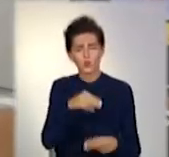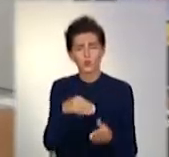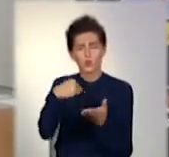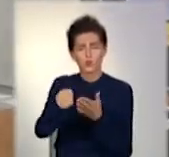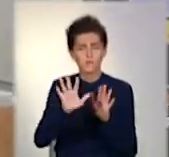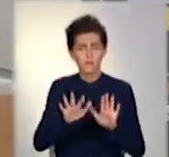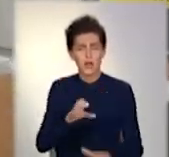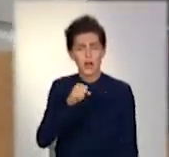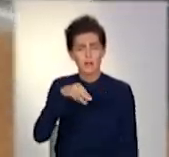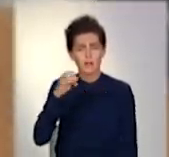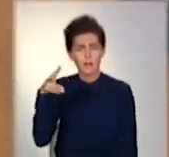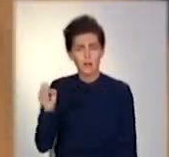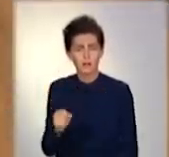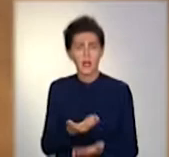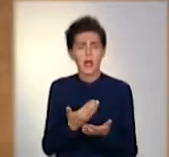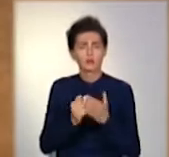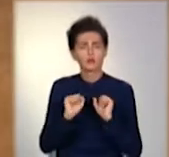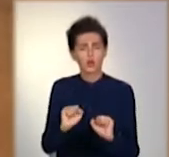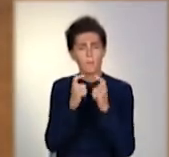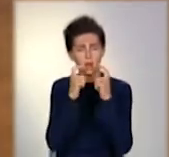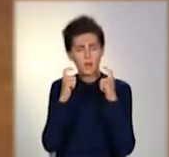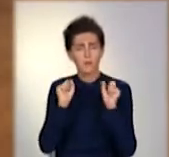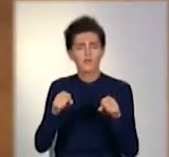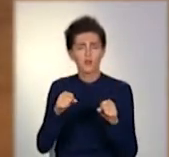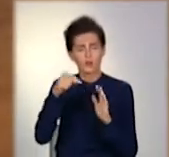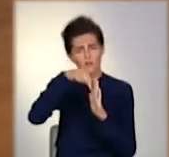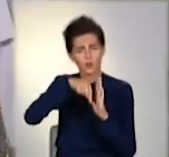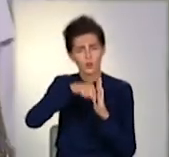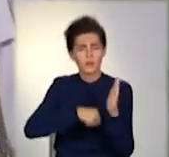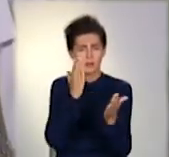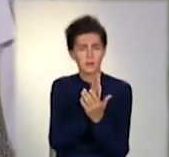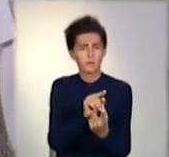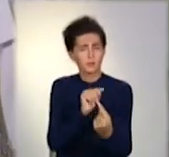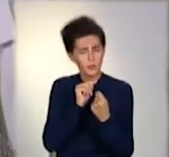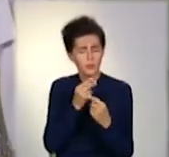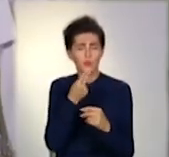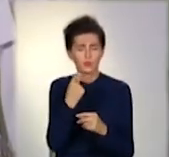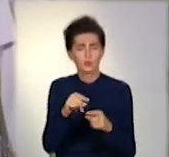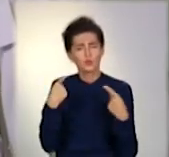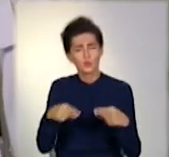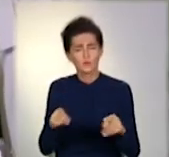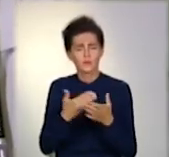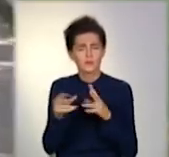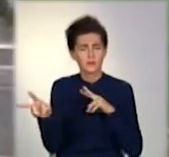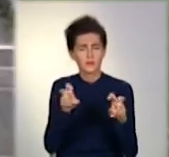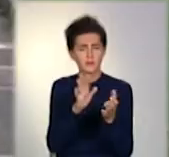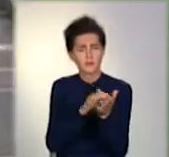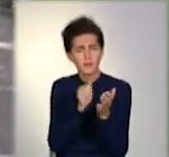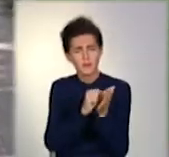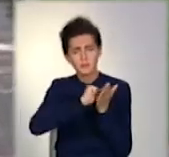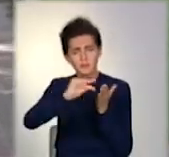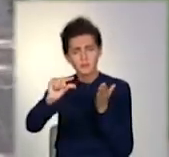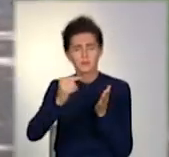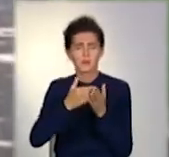в аптеці. А деякі захисні маски можуть містити алергени. Много масок с различными надписями. И вот как раз вот